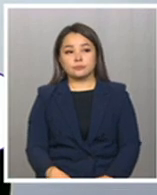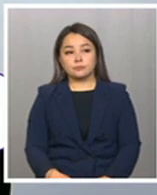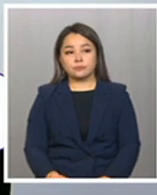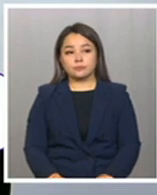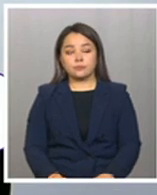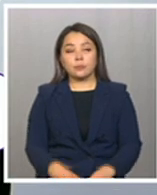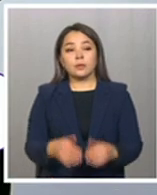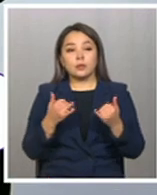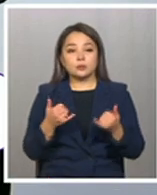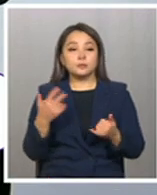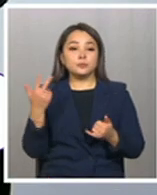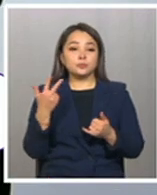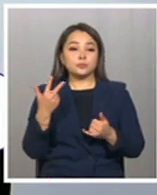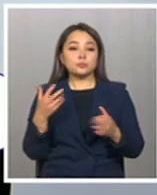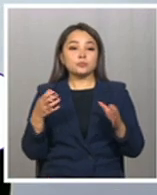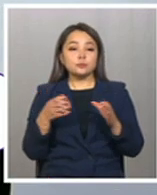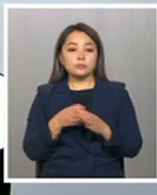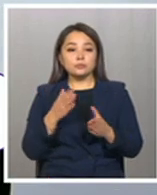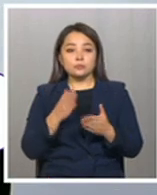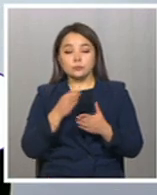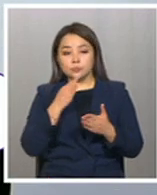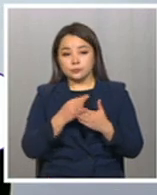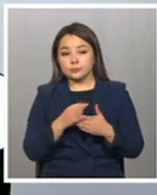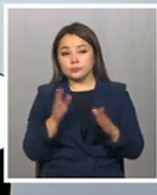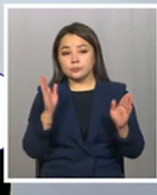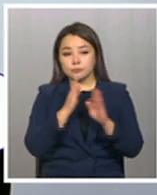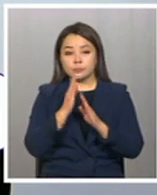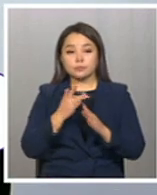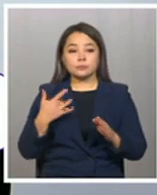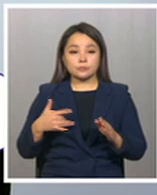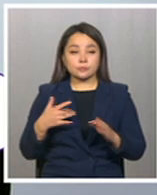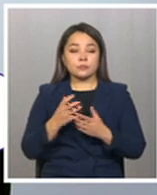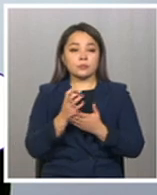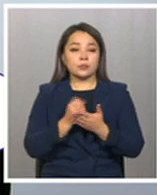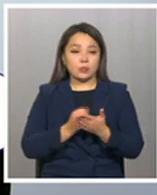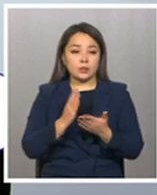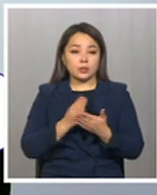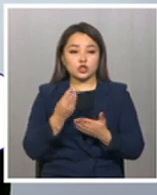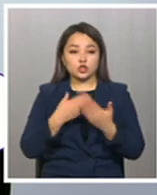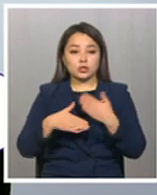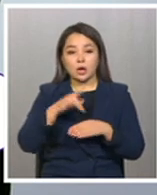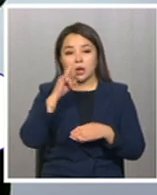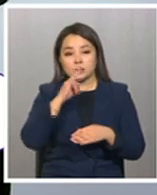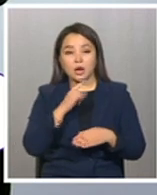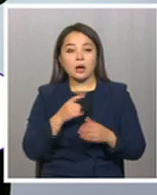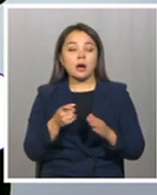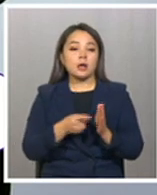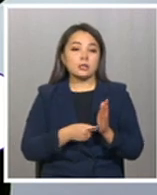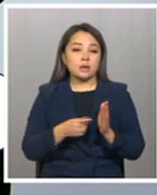Ал үшінші топты жалпы табиғи минералдық ресурстары бай Шығыс Қазақстан, Қарағанды және Павлодар облыстары